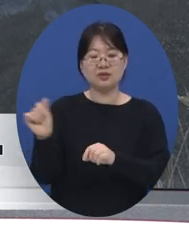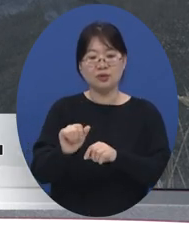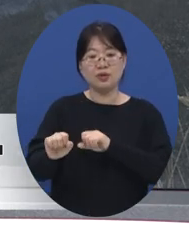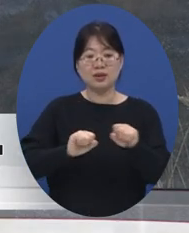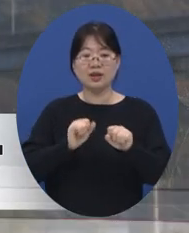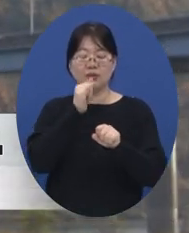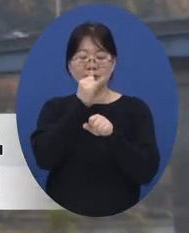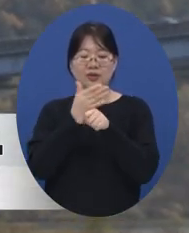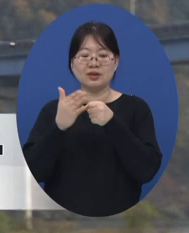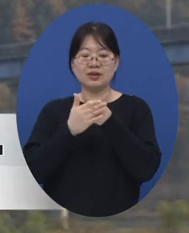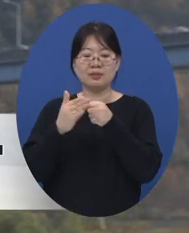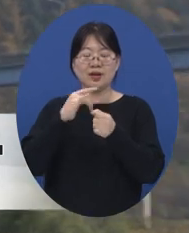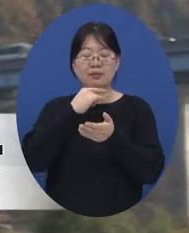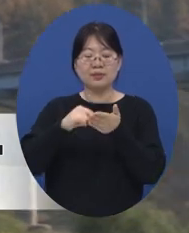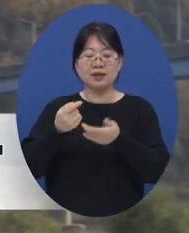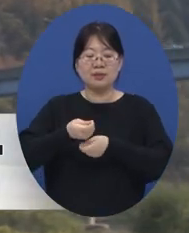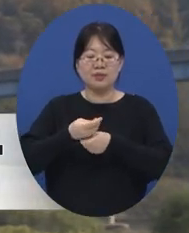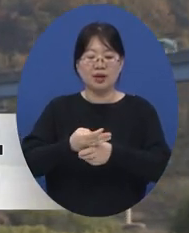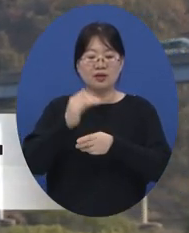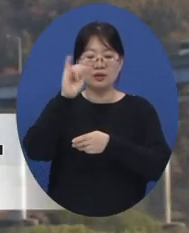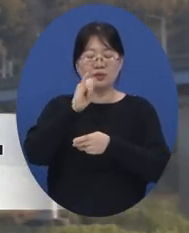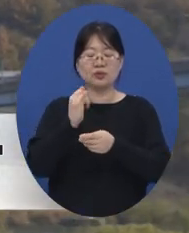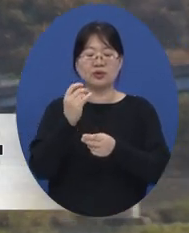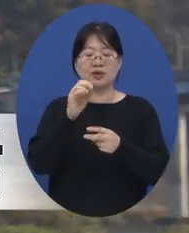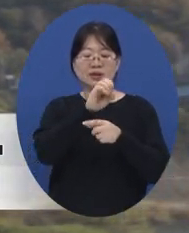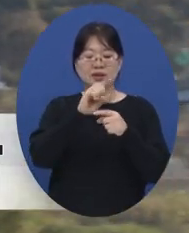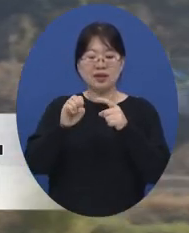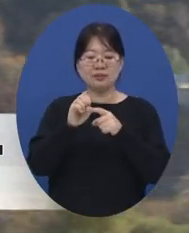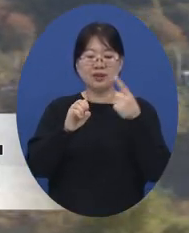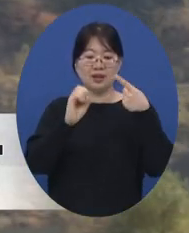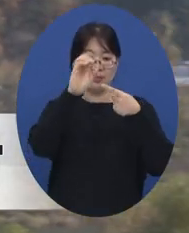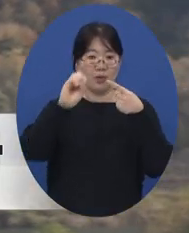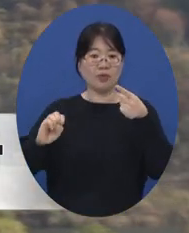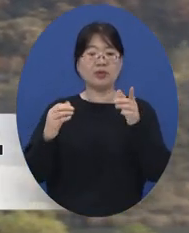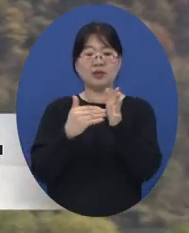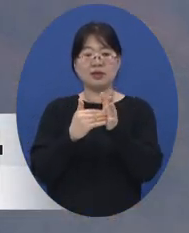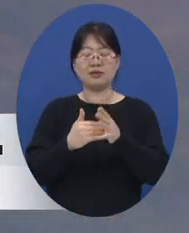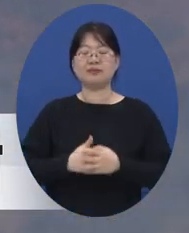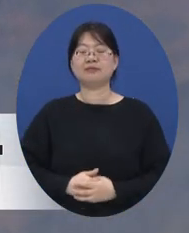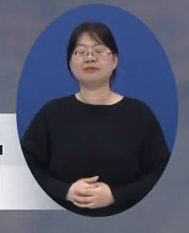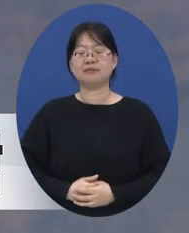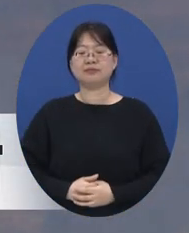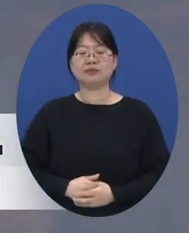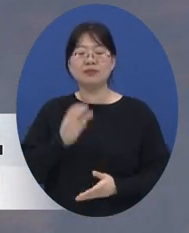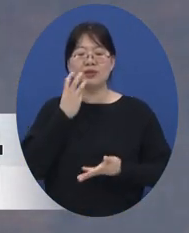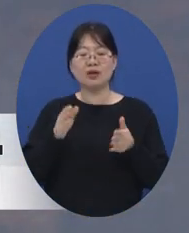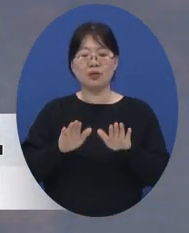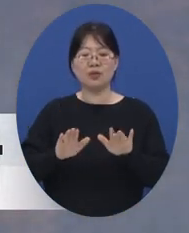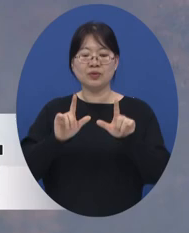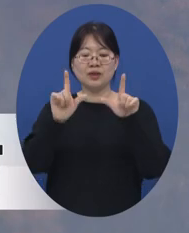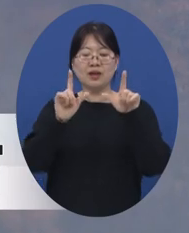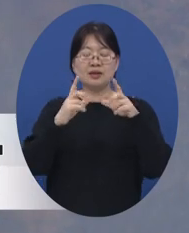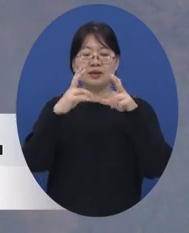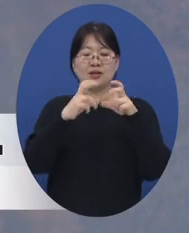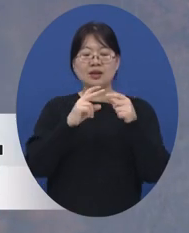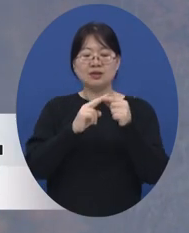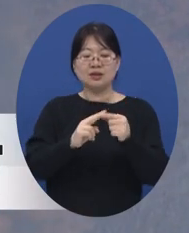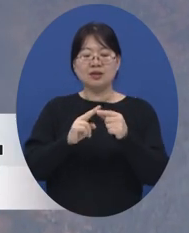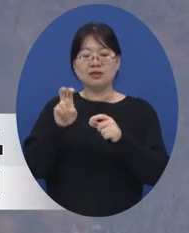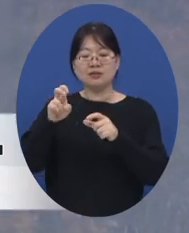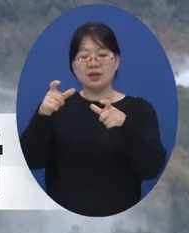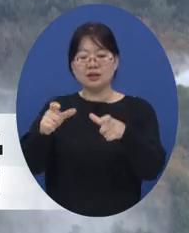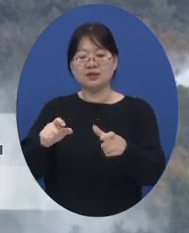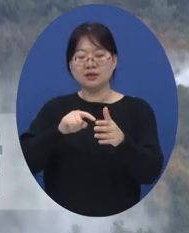대응 으로 피해 면적은 천국 대비 약 1% 에 불과한 것으로 드러났습니다 경우도 는 올해도 성남시를 비롯한 20개